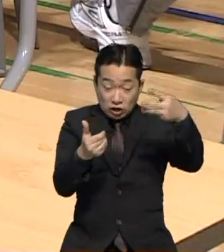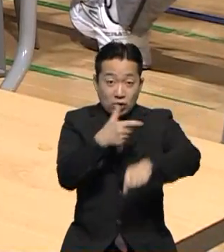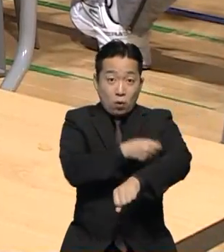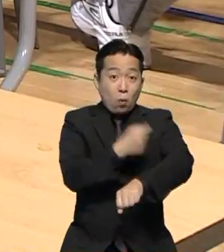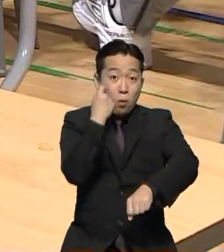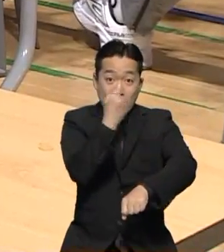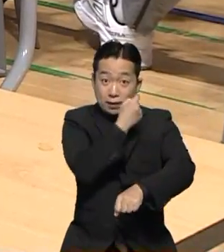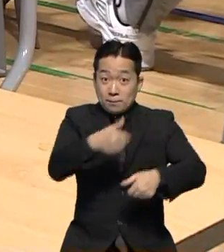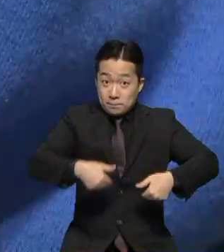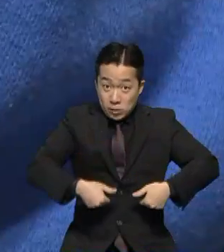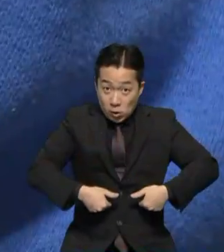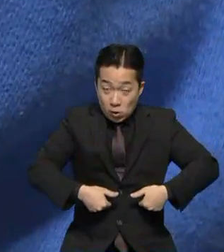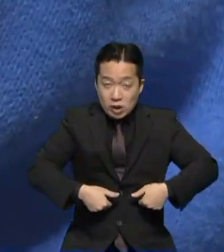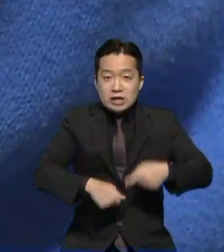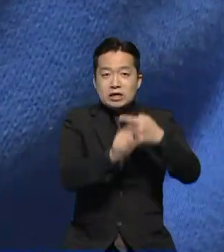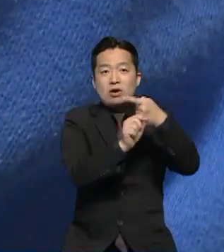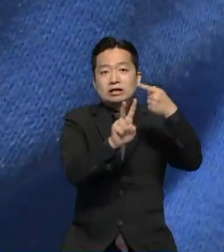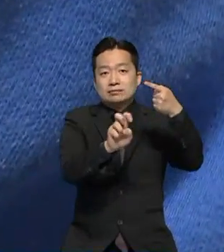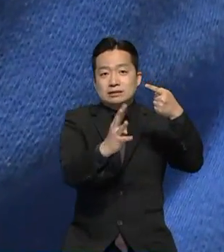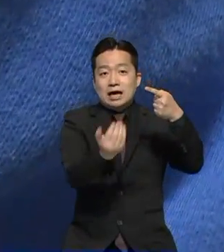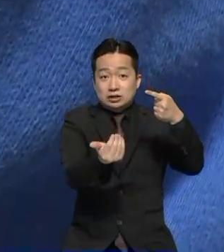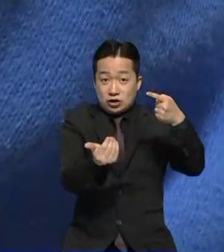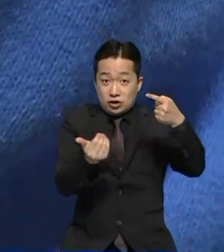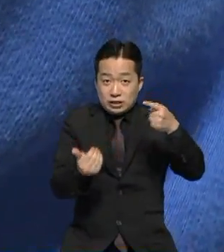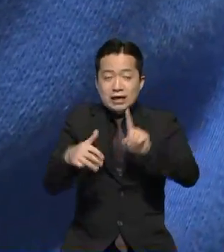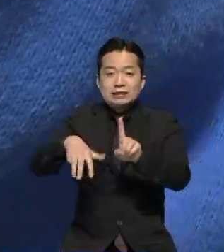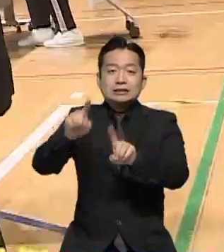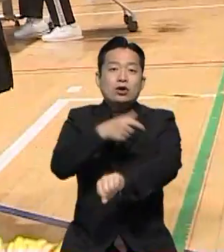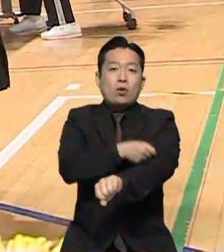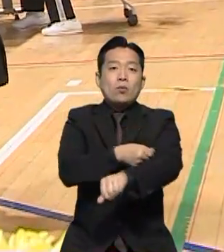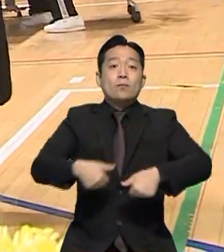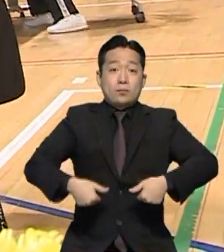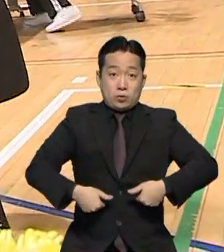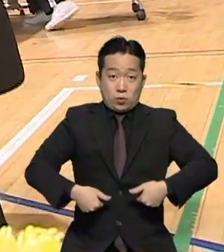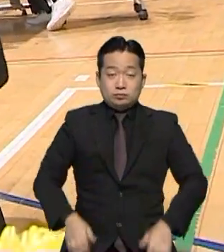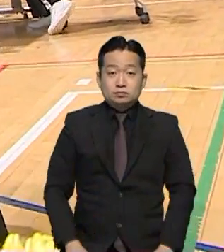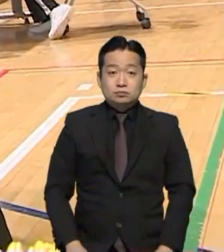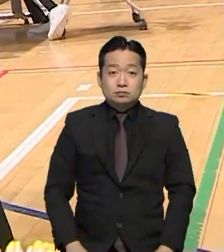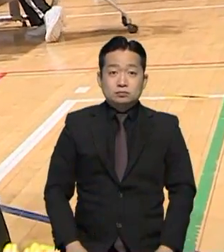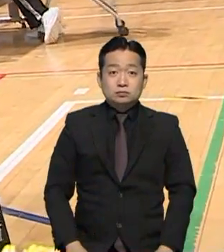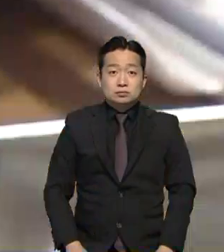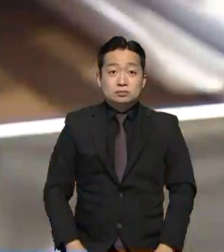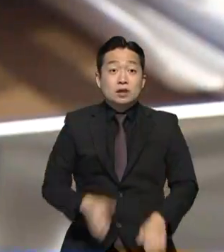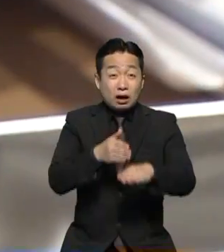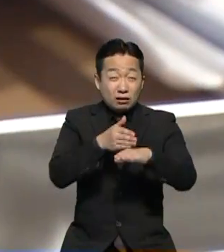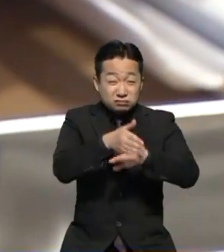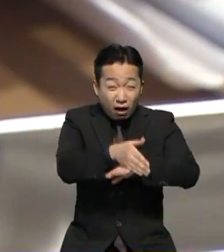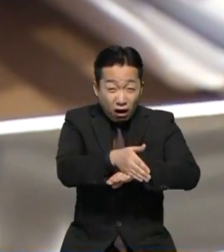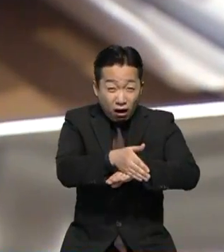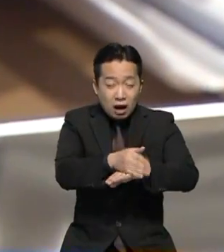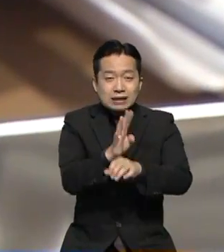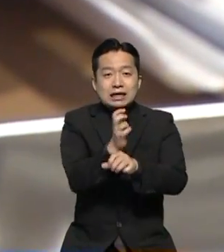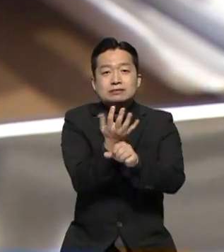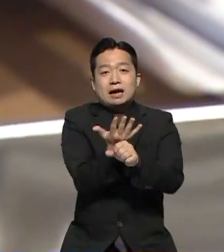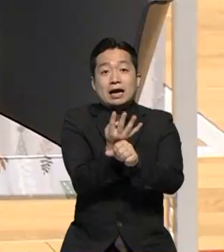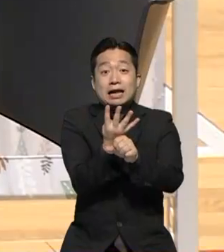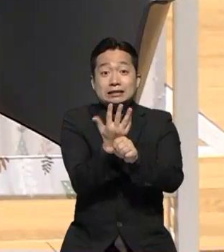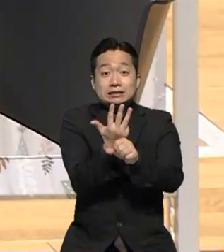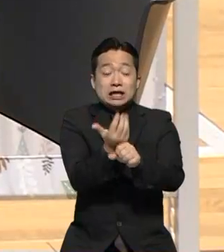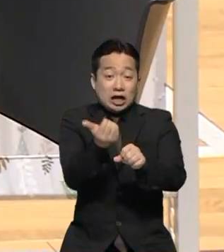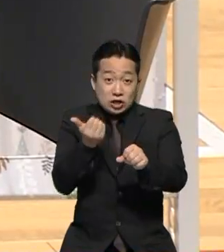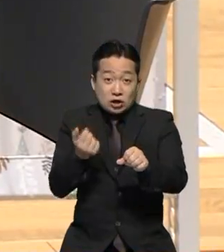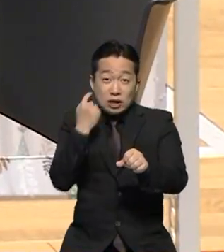받으려면 다음 달 24일까지는 1차 접종을 마쳐야 합니다. 그렇지 않으면 48시간 내 음성 확인서나 완치자나 접종